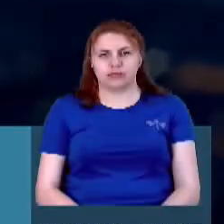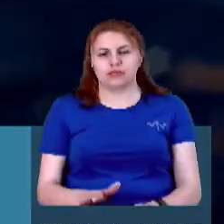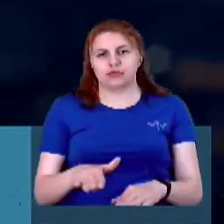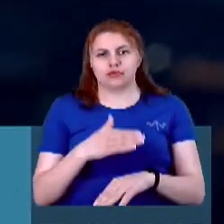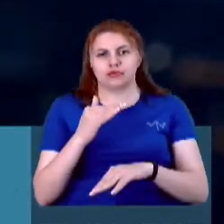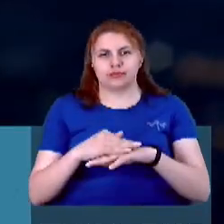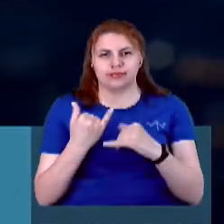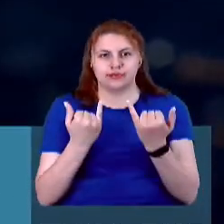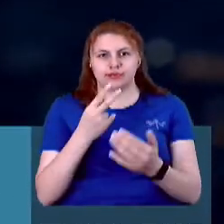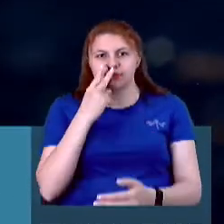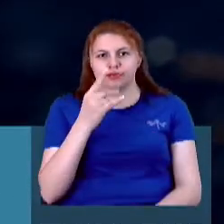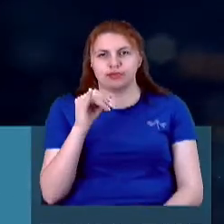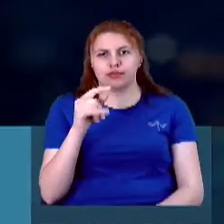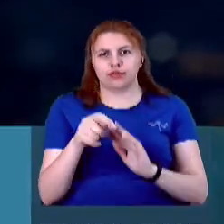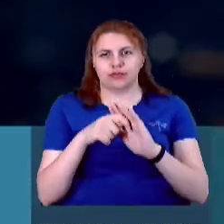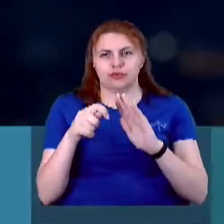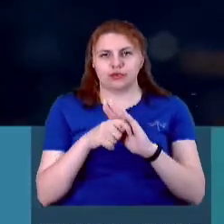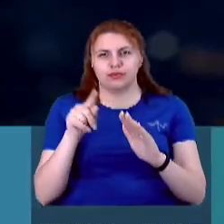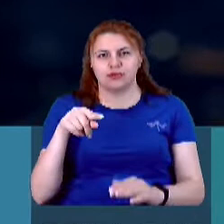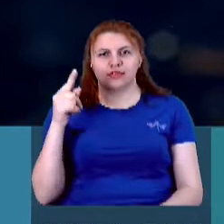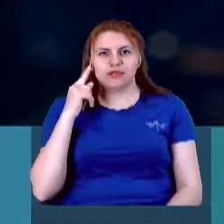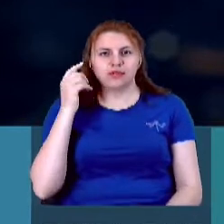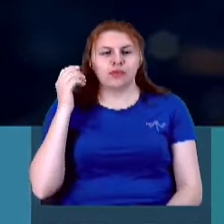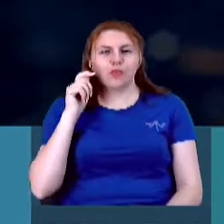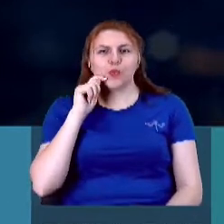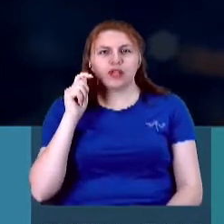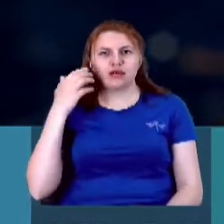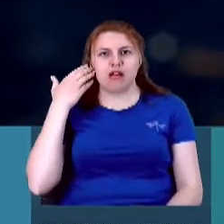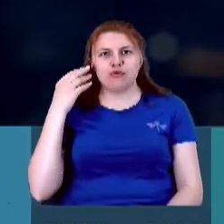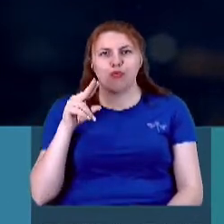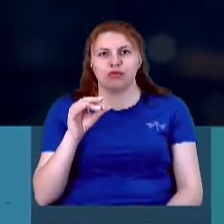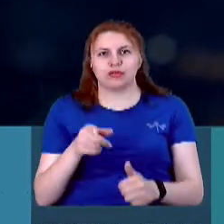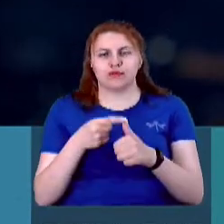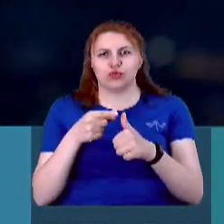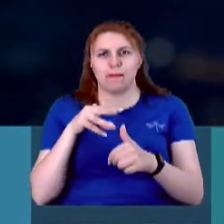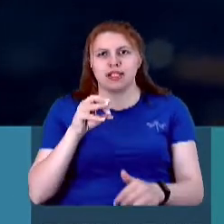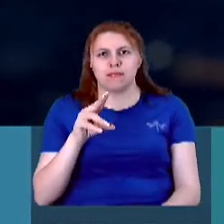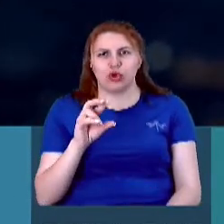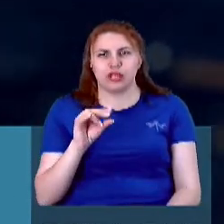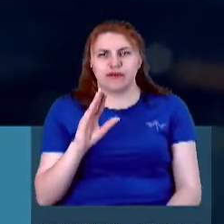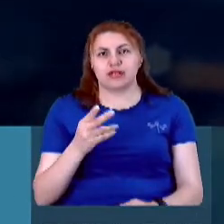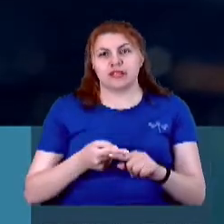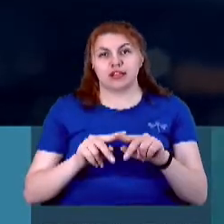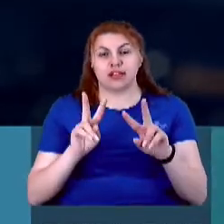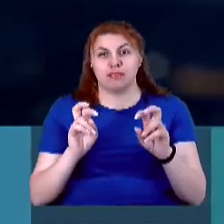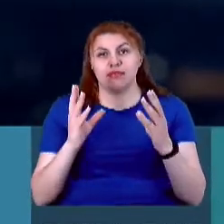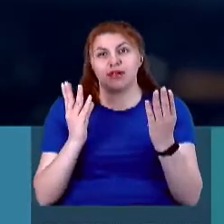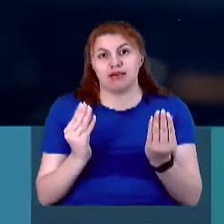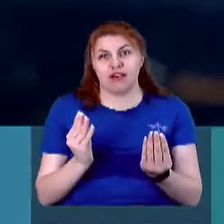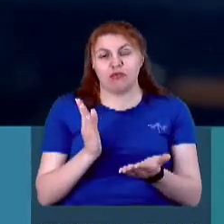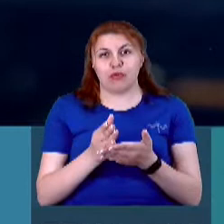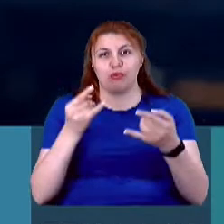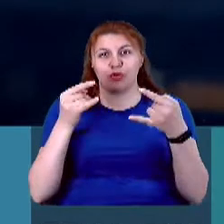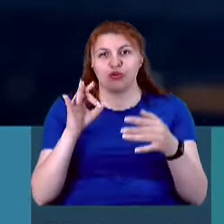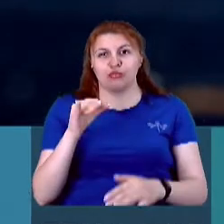Доброго вечора, шановні глядачі телеканалу UA Донбас, а також слухачі українського радіо Пульс. Мене звуть Максим Бондарєв. Це проект «Тема дня». Працюємо в прямому